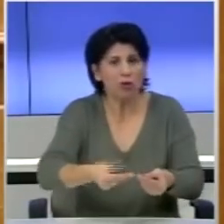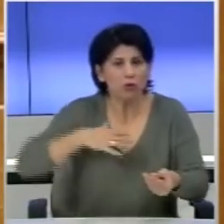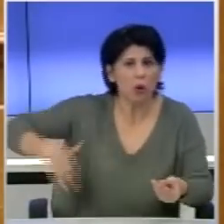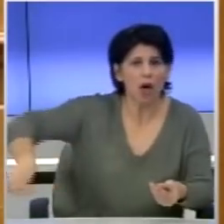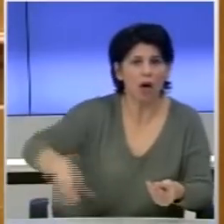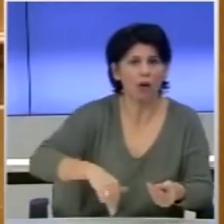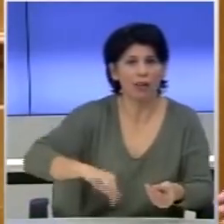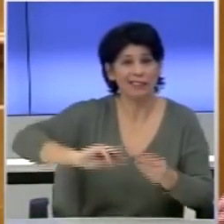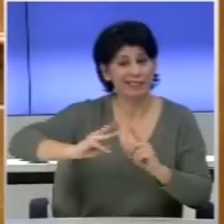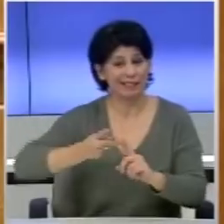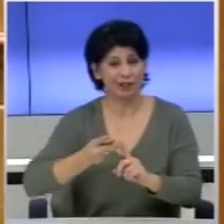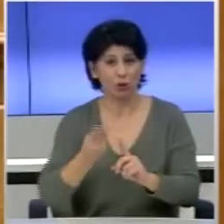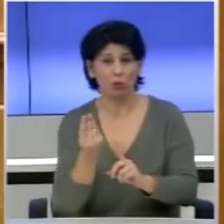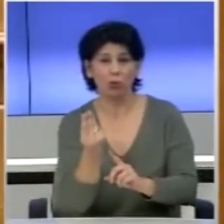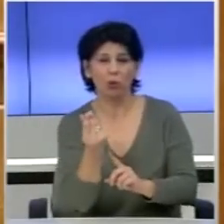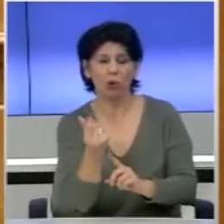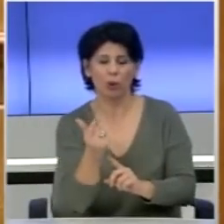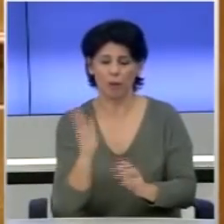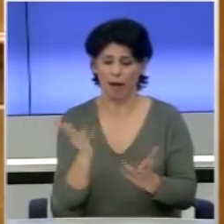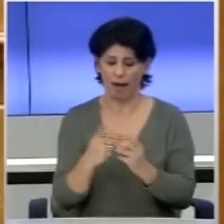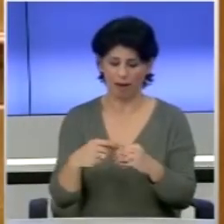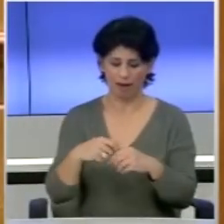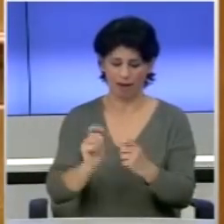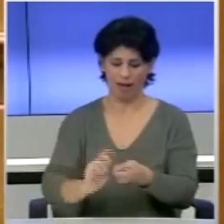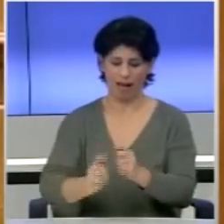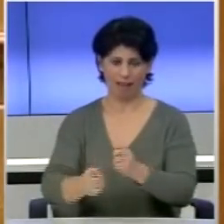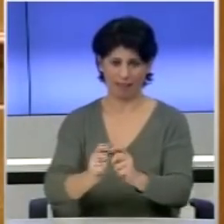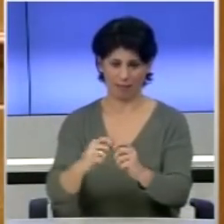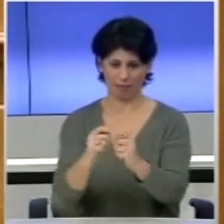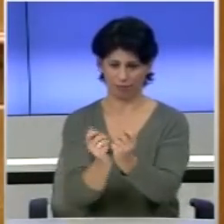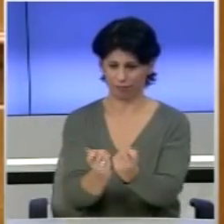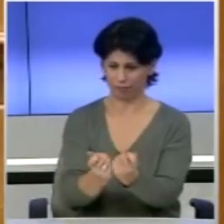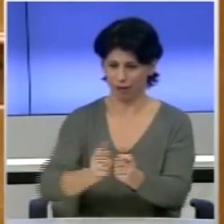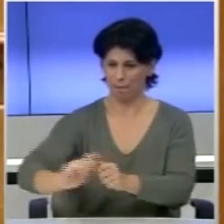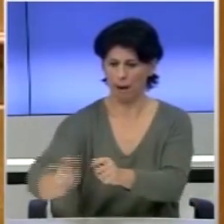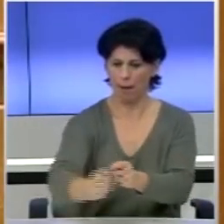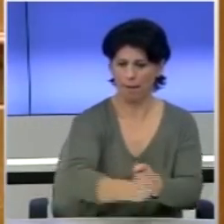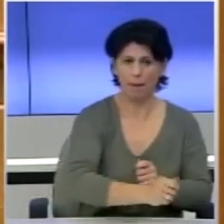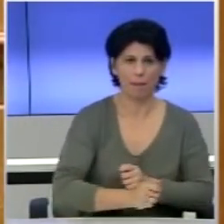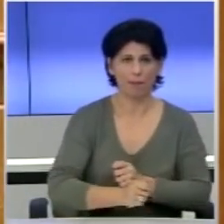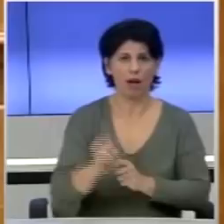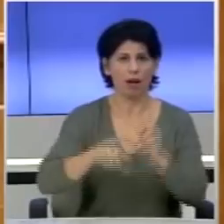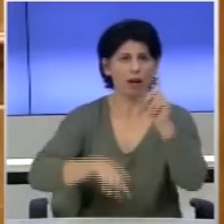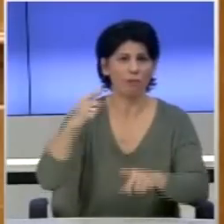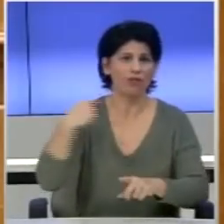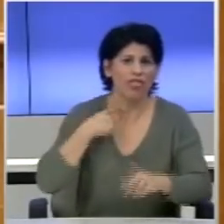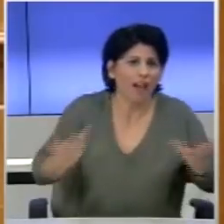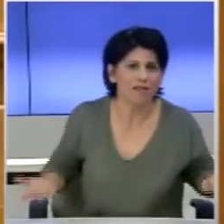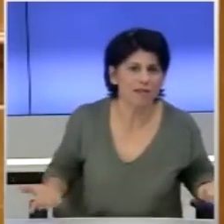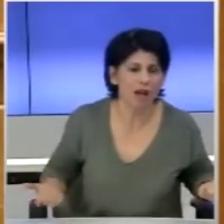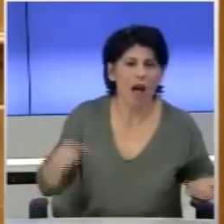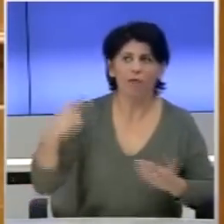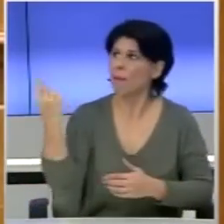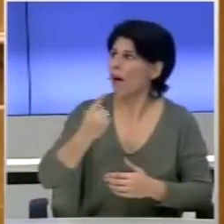της τράπουλας έτσι κι αλλιώς κάποιους θα αφήσει χαμένους, ρηγμένους σε ένα περιβάλλον μέσα στο οποίο